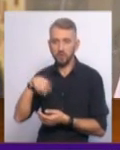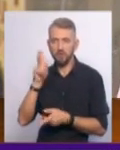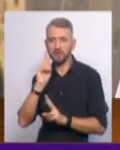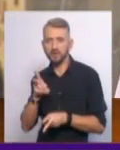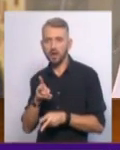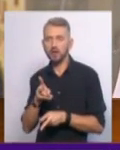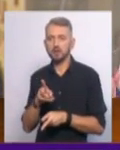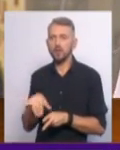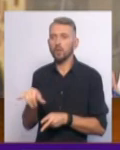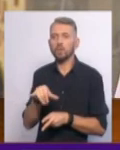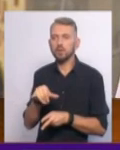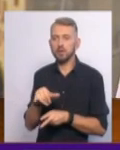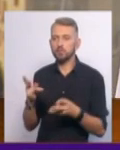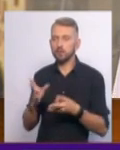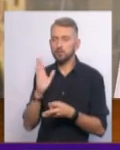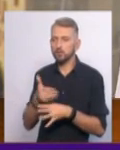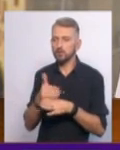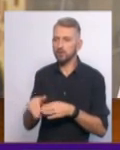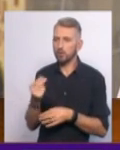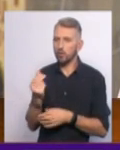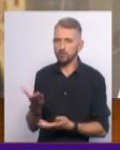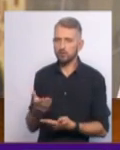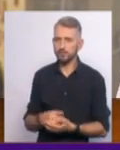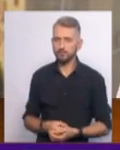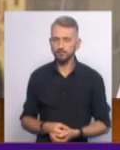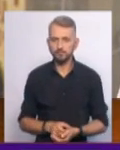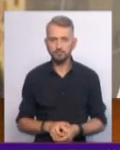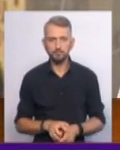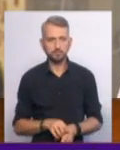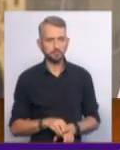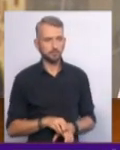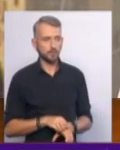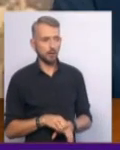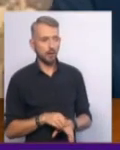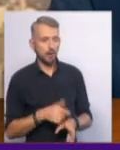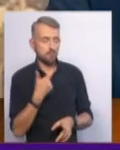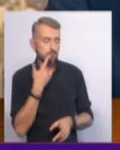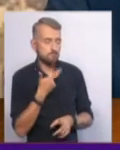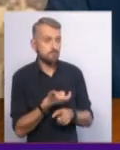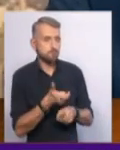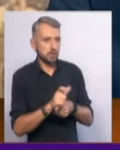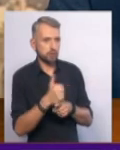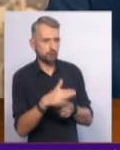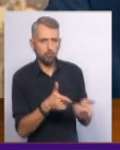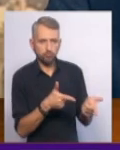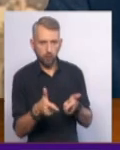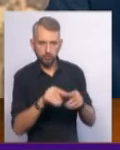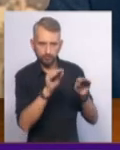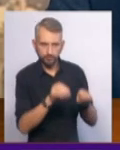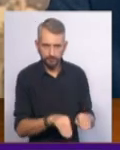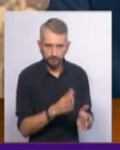плани, на які великі об'єкти потрібно буде виділити найбільше коштів? Більшість сформовані, але зараз,